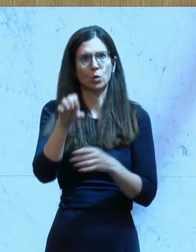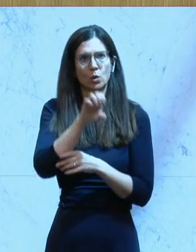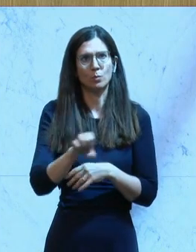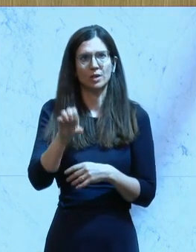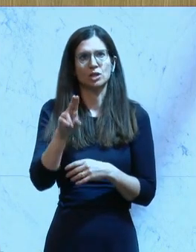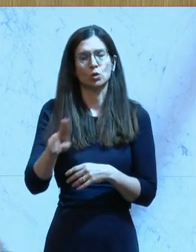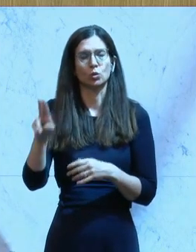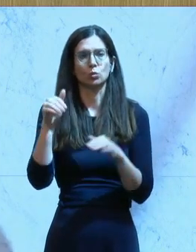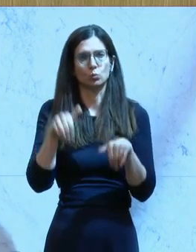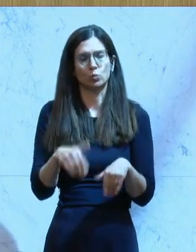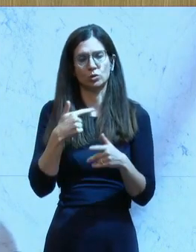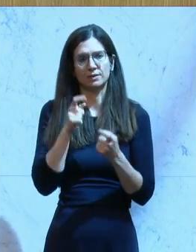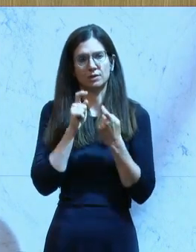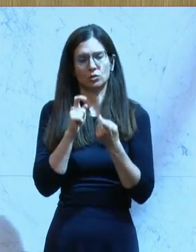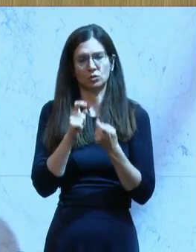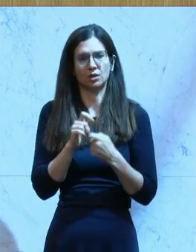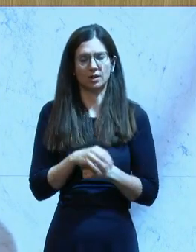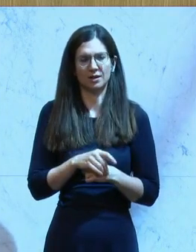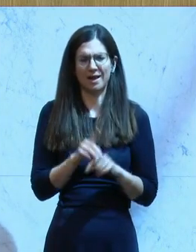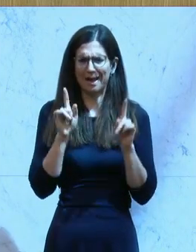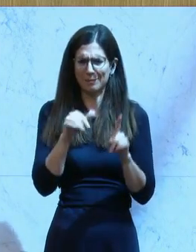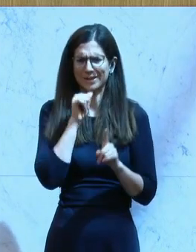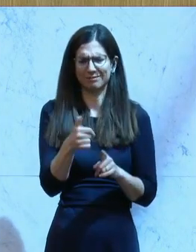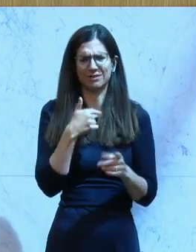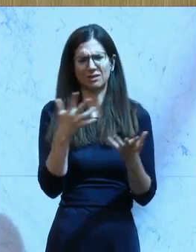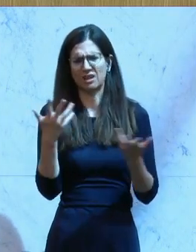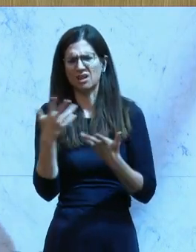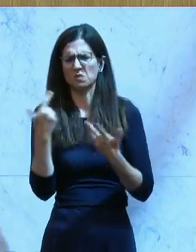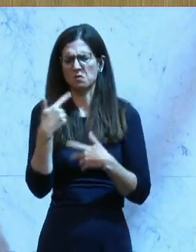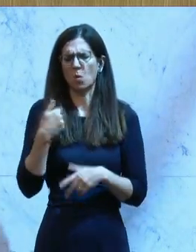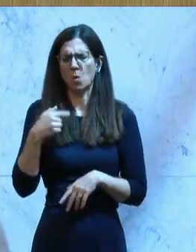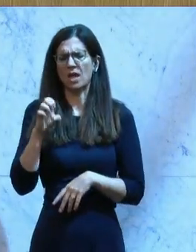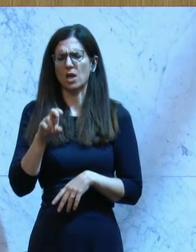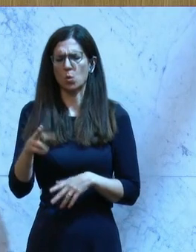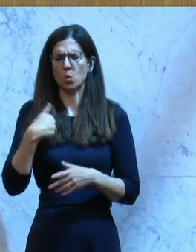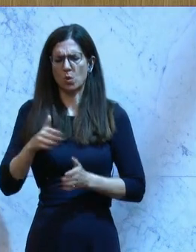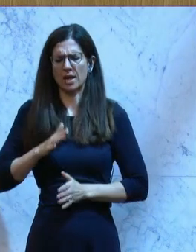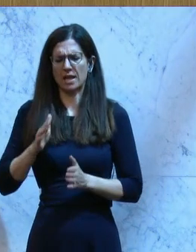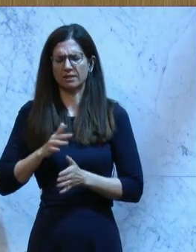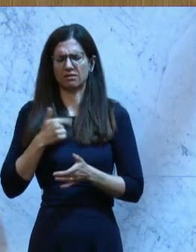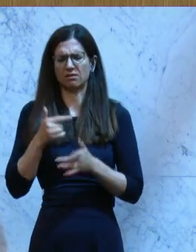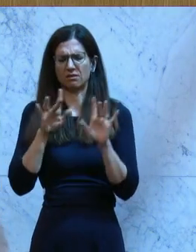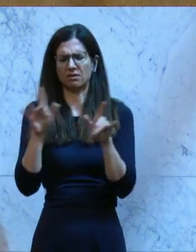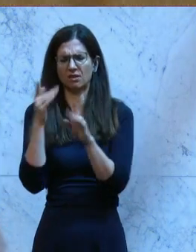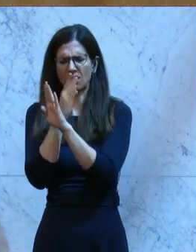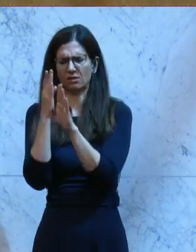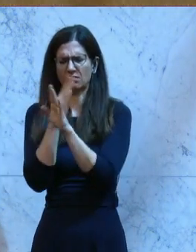Union zu diskutieren. Ja? Aber nicht in irgendwelchen EU-elitären Blasen. Schlusssatz bitte.